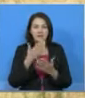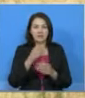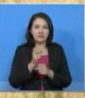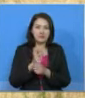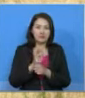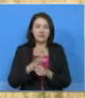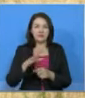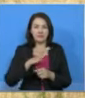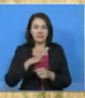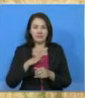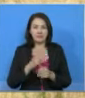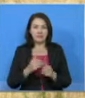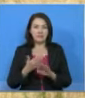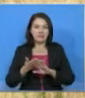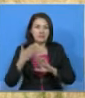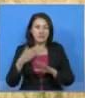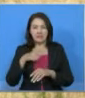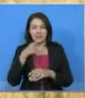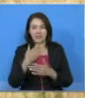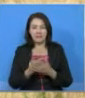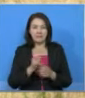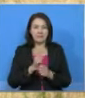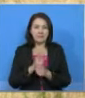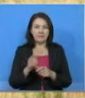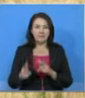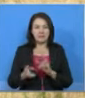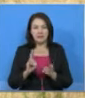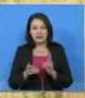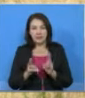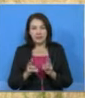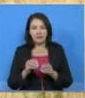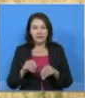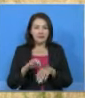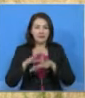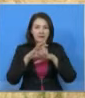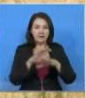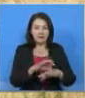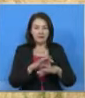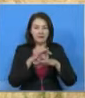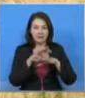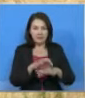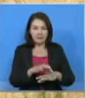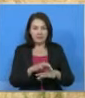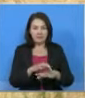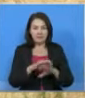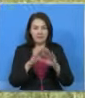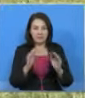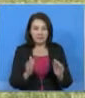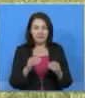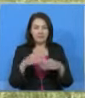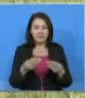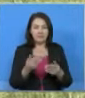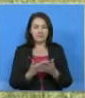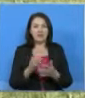жатыр енді. Алдын ала айтып қояды. Сол кісілерге дайындап, жайлап шетінен тасып береміз. Тасып, үйіп береміз.